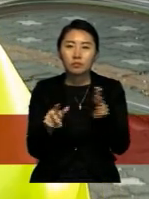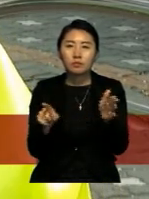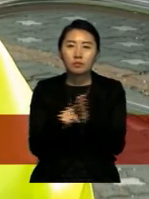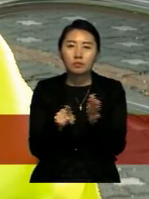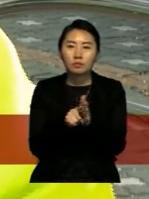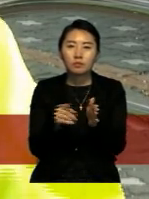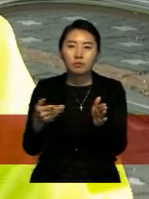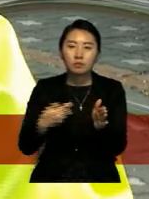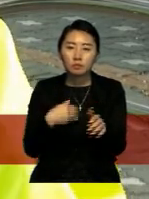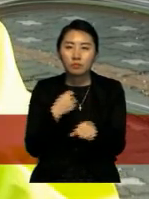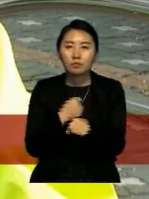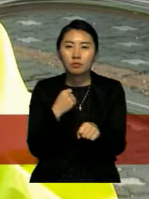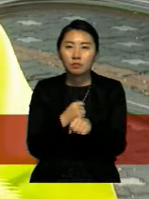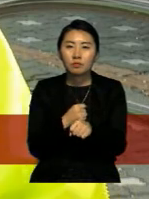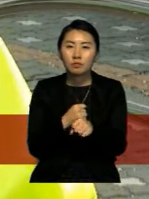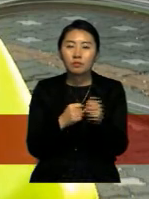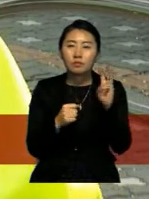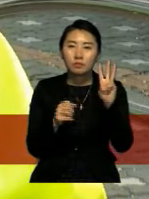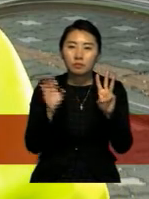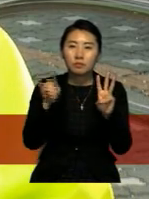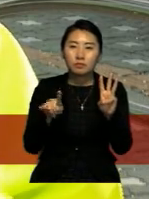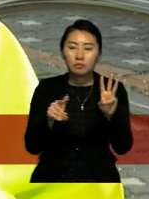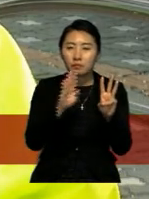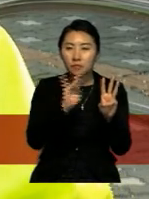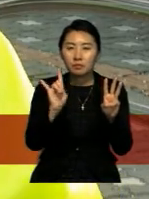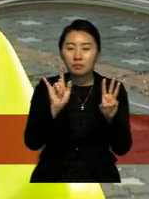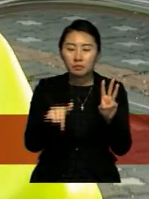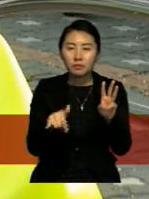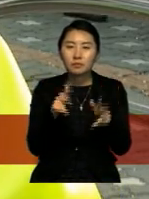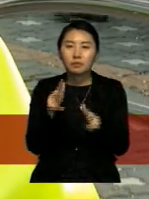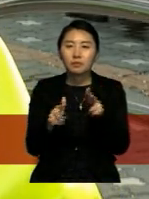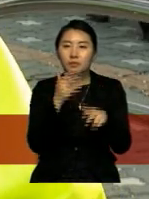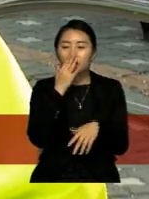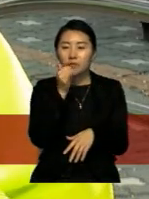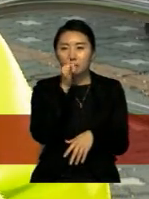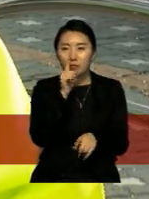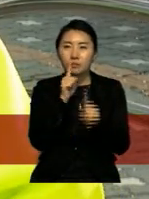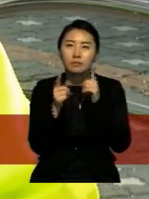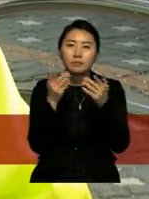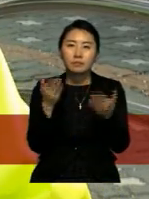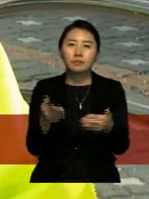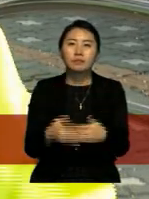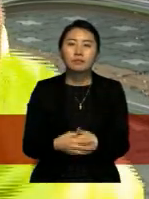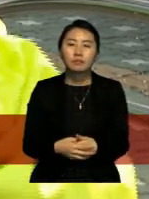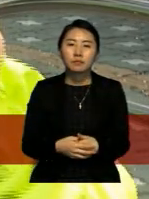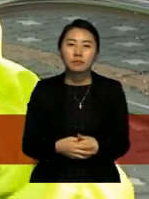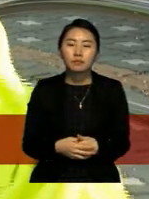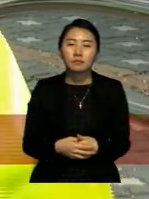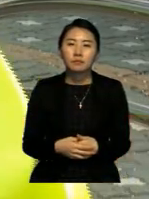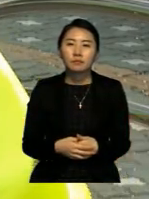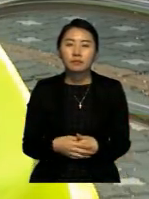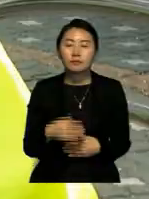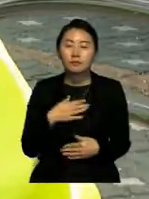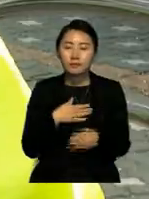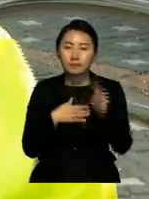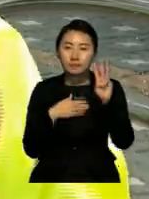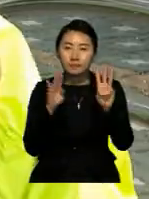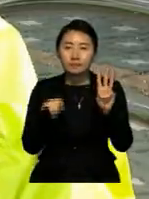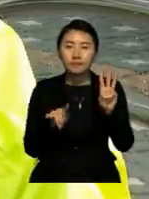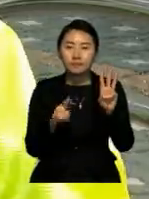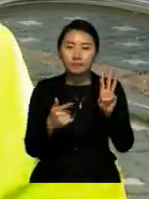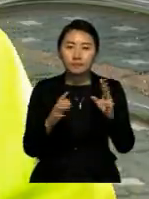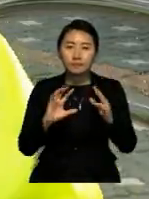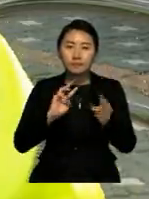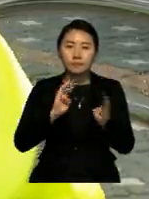지원하겠다라고 했습니다. 그리고 기호 3번 백현종만이 이 사업을 할수 있다라고 말씀을 해줬습니다. 기호 3번 백현종이